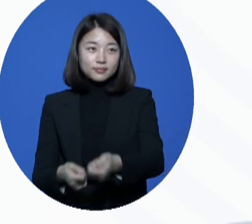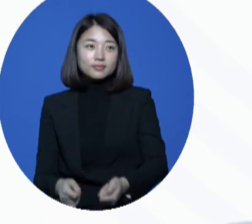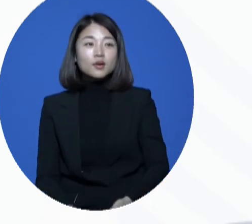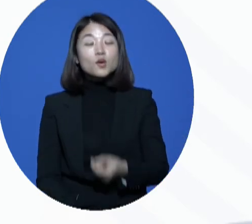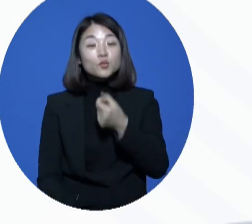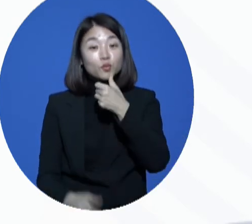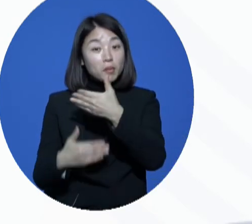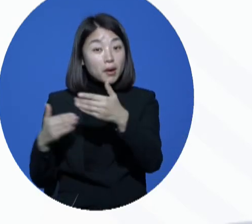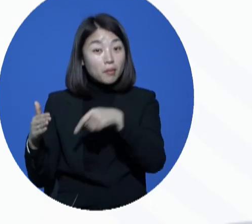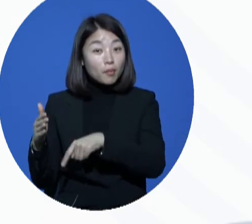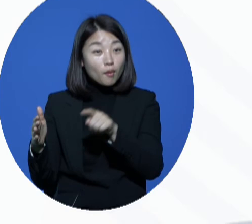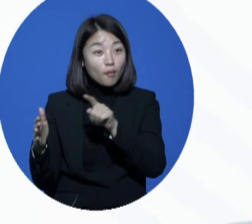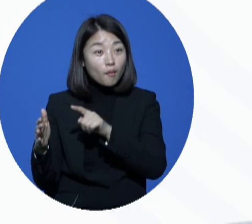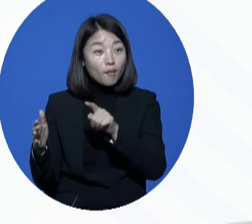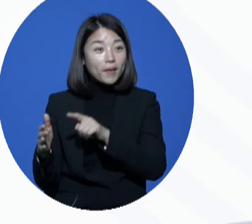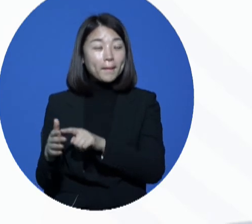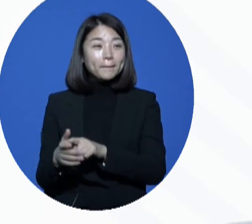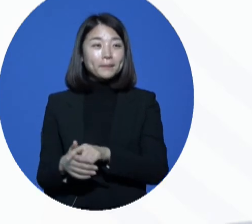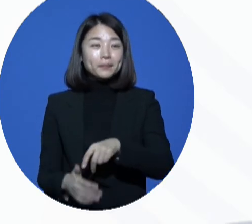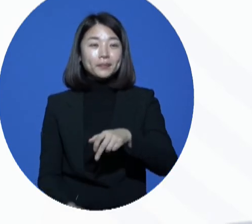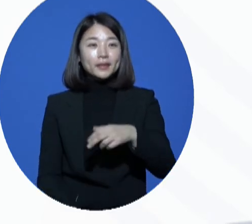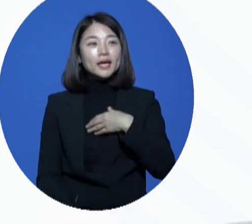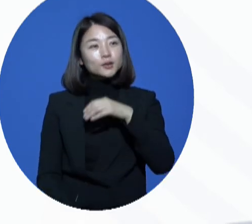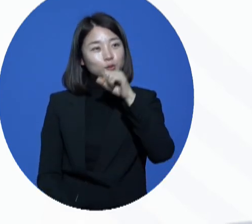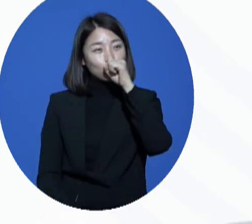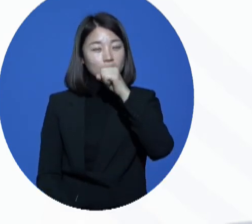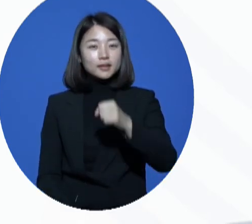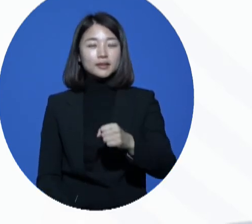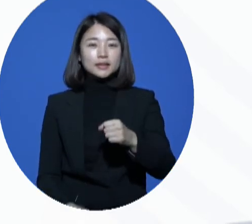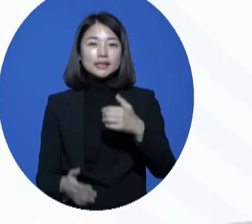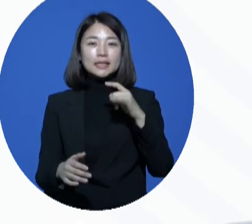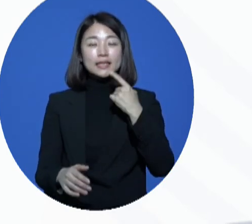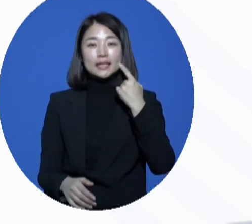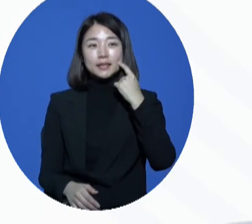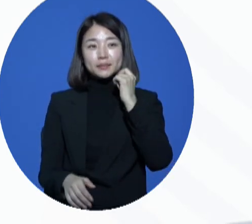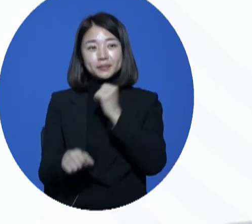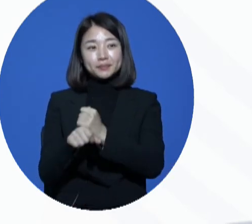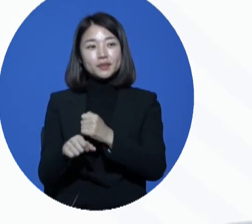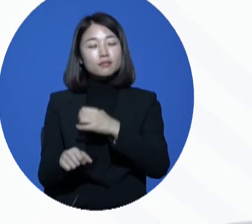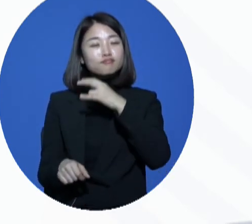조그만 방은요 키티방으로 꾸몄어요. 이불은요